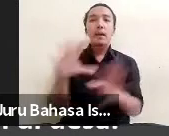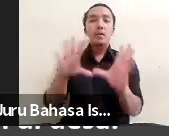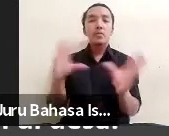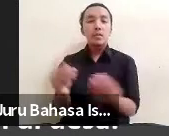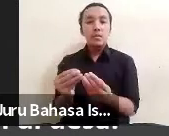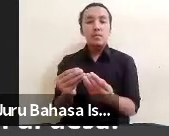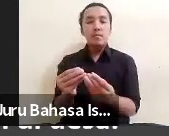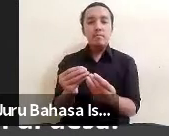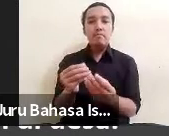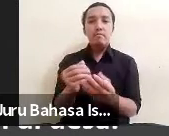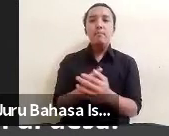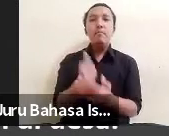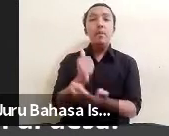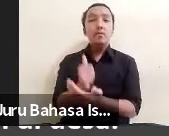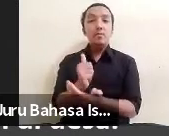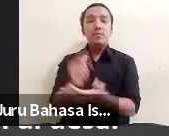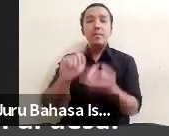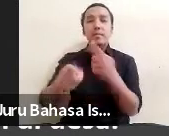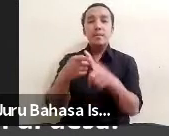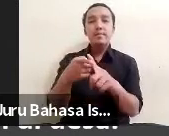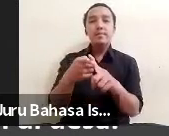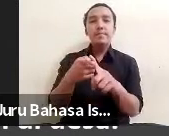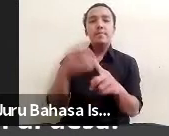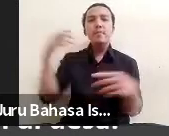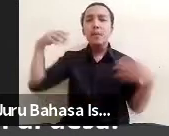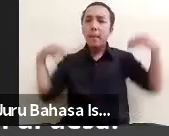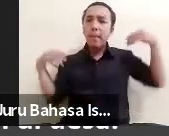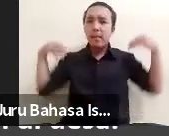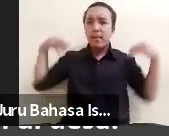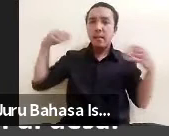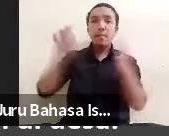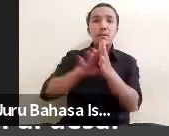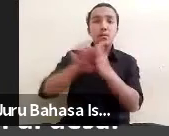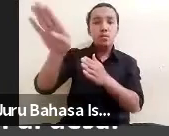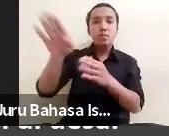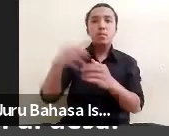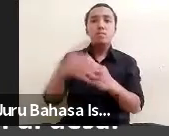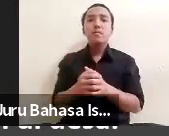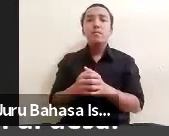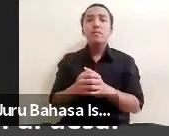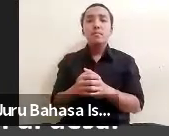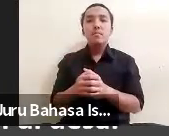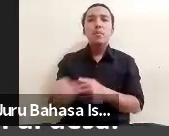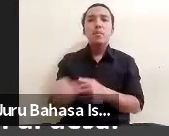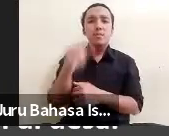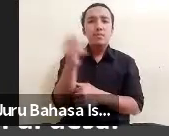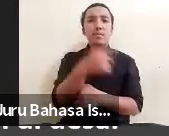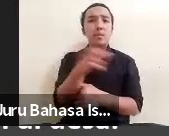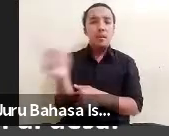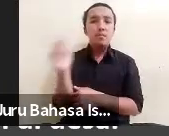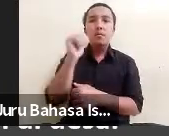teman-teman difabel ini juga harus maju dulu, harus kita perhatikan dulu agar mereka bisa